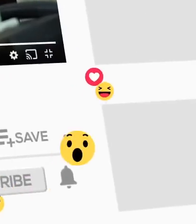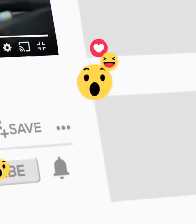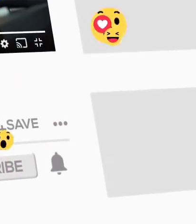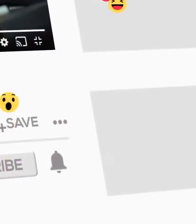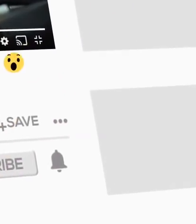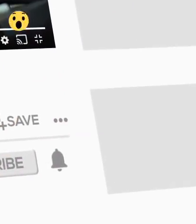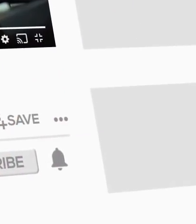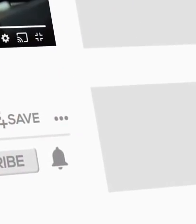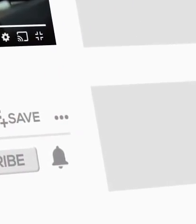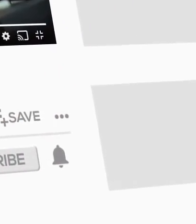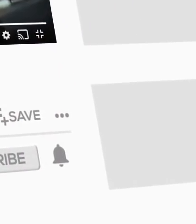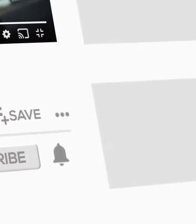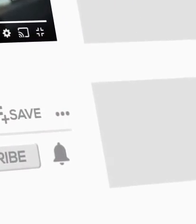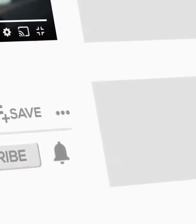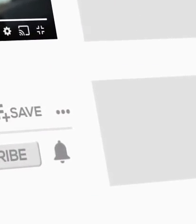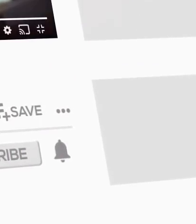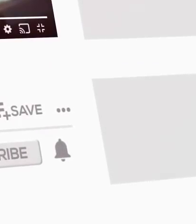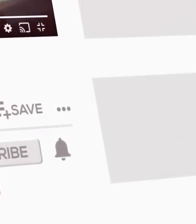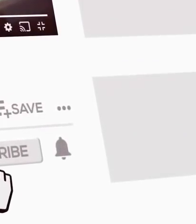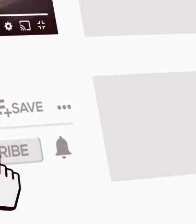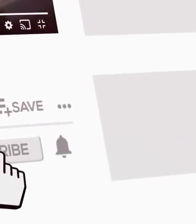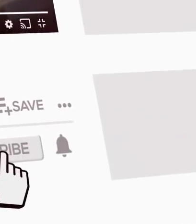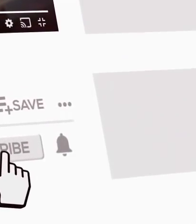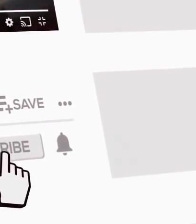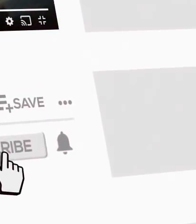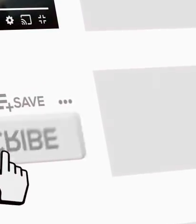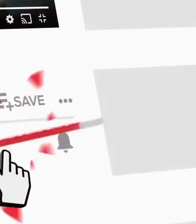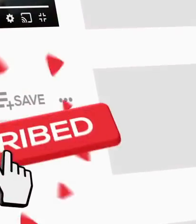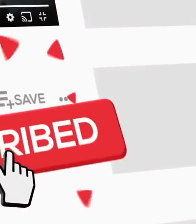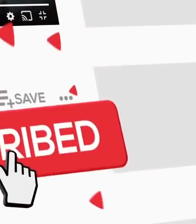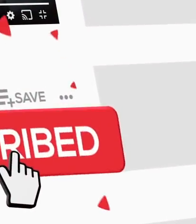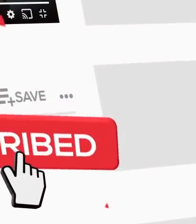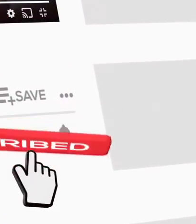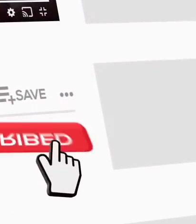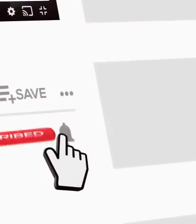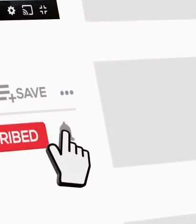ทาง YouTube กด Subscribe หรือกดกระดิ่งแจ้งเตือนทาง Channel